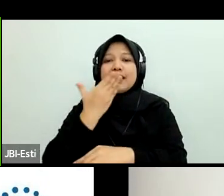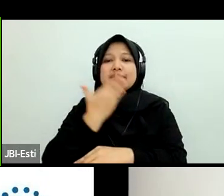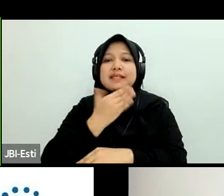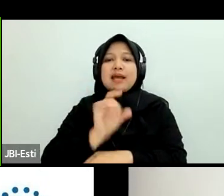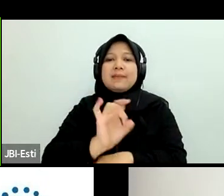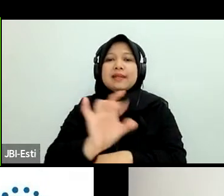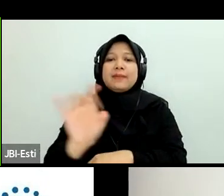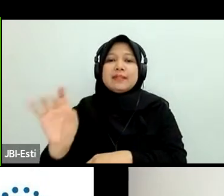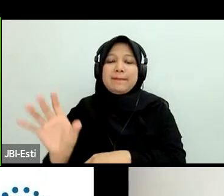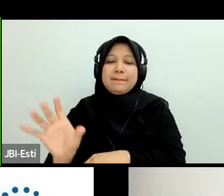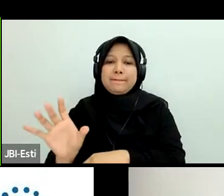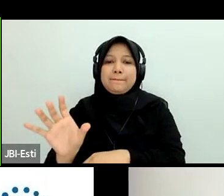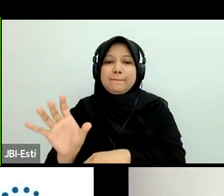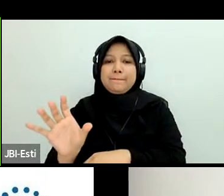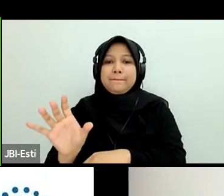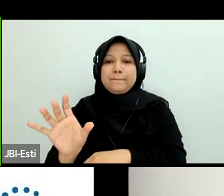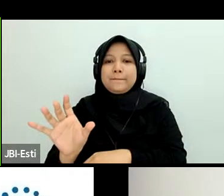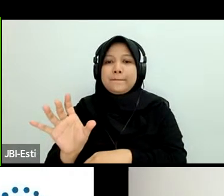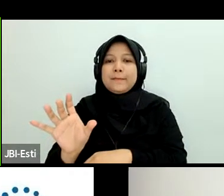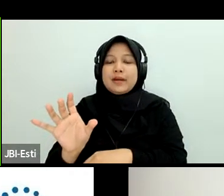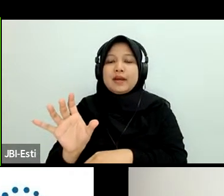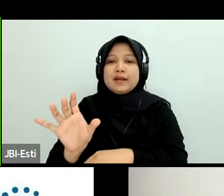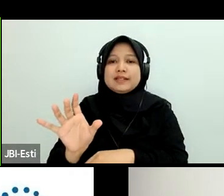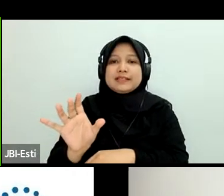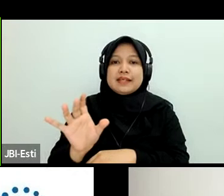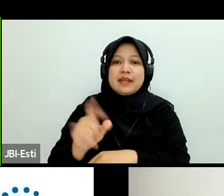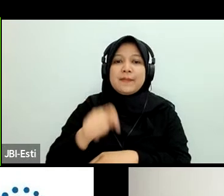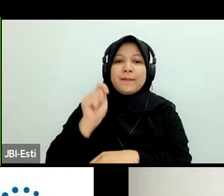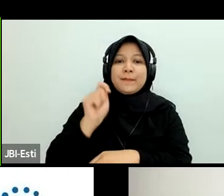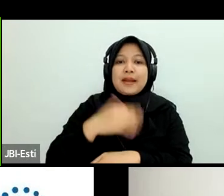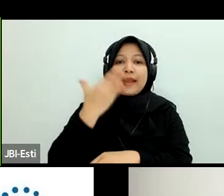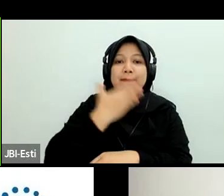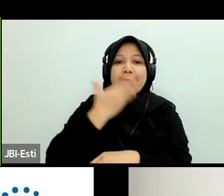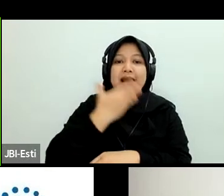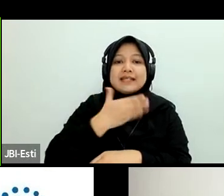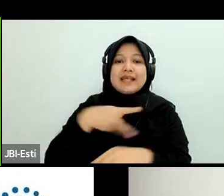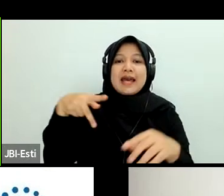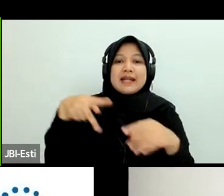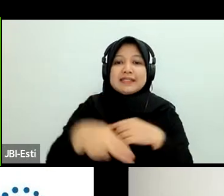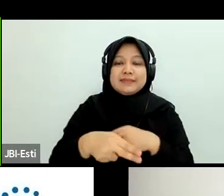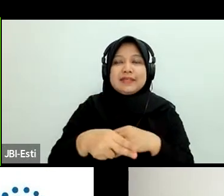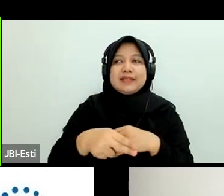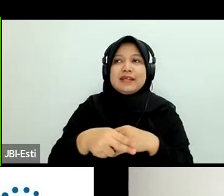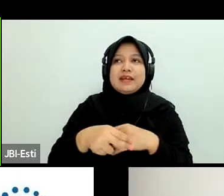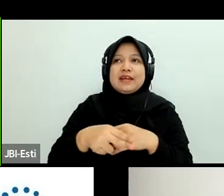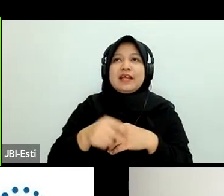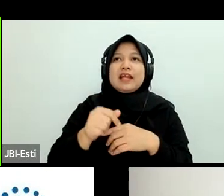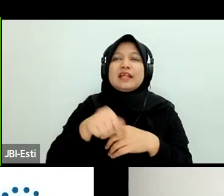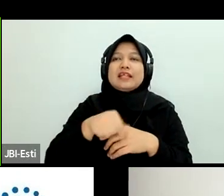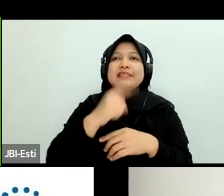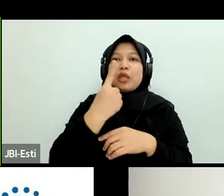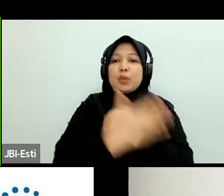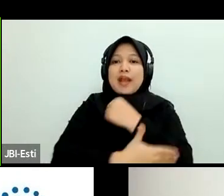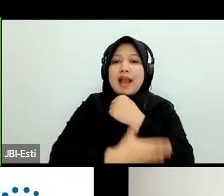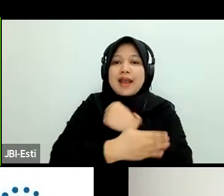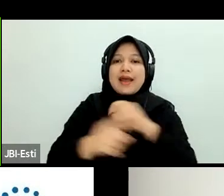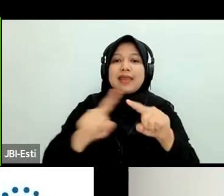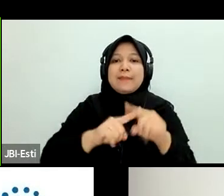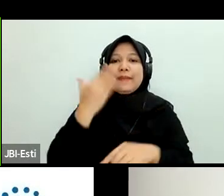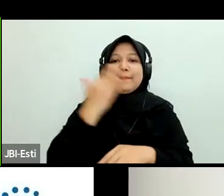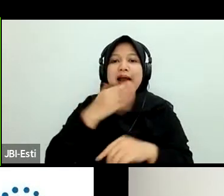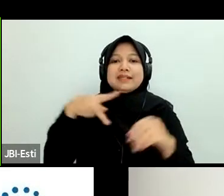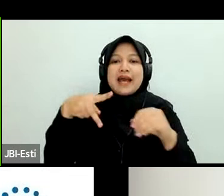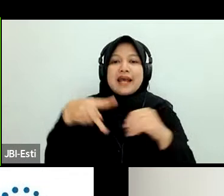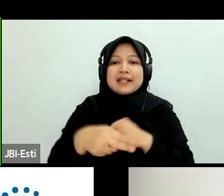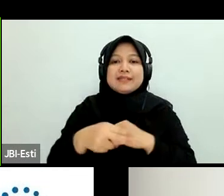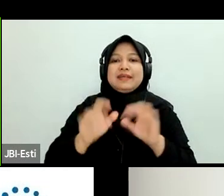bahasa bukan hanya sekedar bahasa menjadi bahasa resmi nya banyak gitu ya Nah kalau buat saya sebenarnya